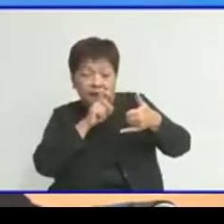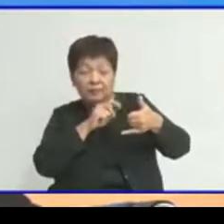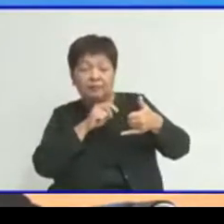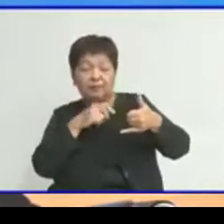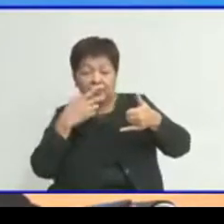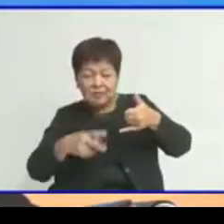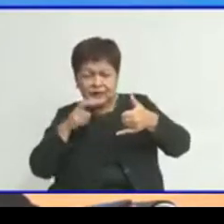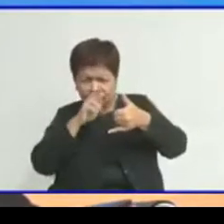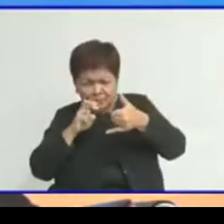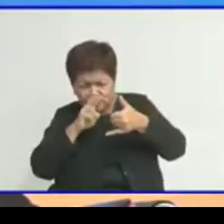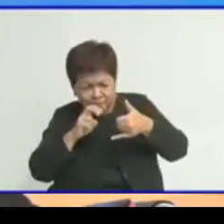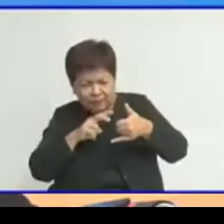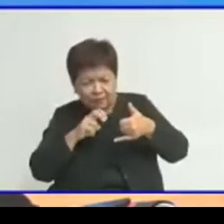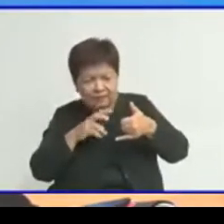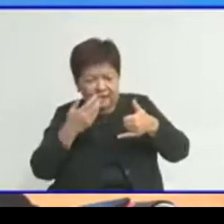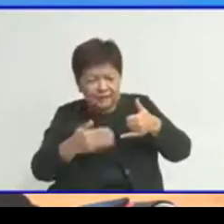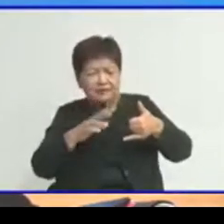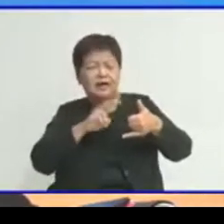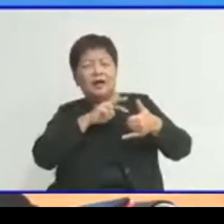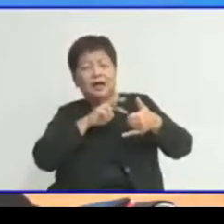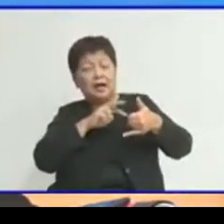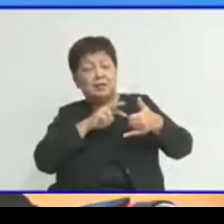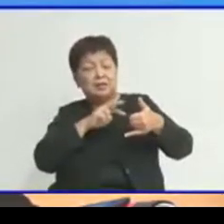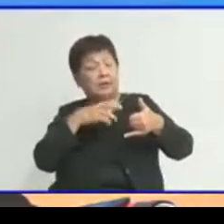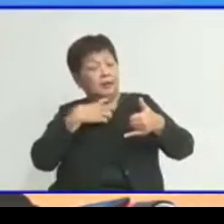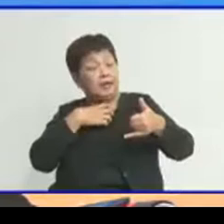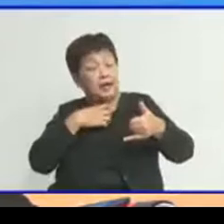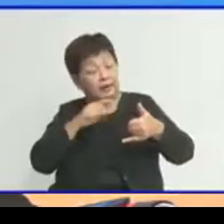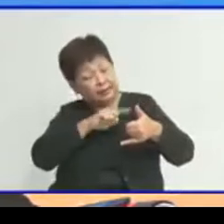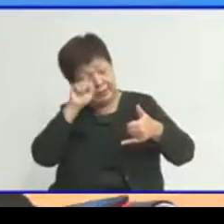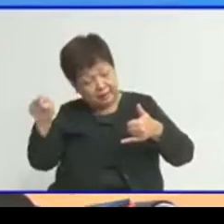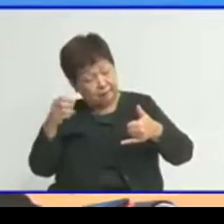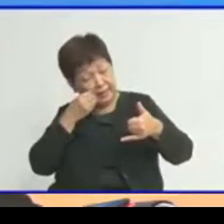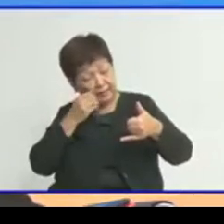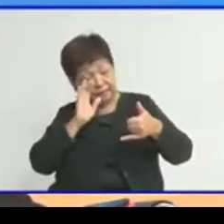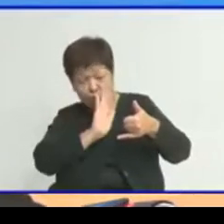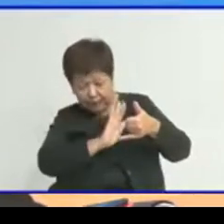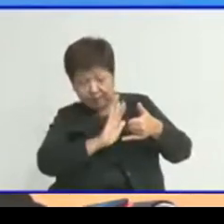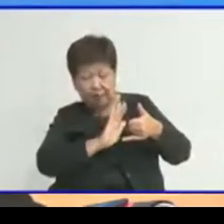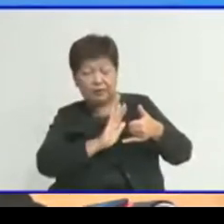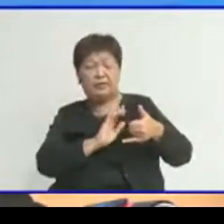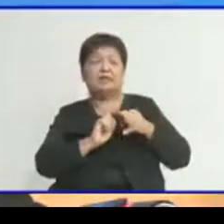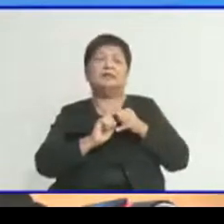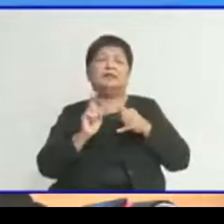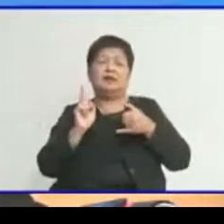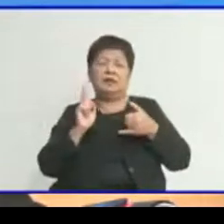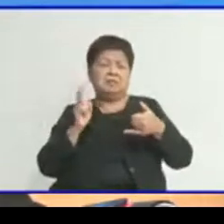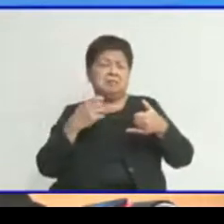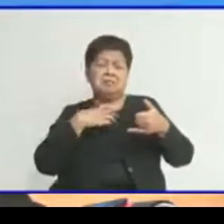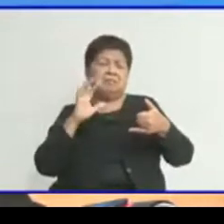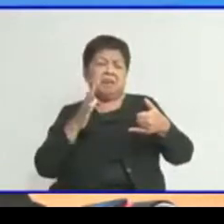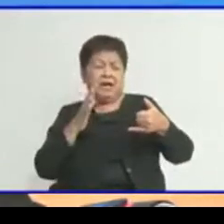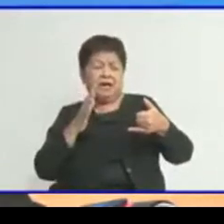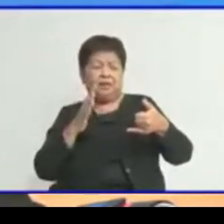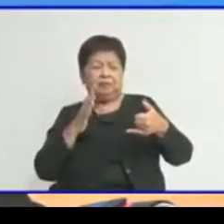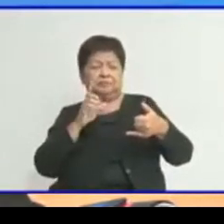you are in IDC because you need some space to wait, or you do not want to return to your country. Right? So you need some space to wait, or you do not want